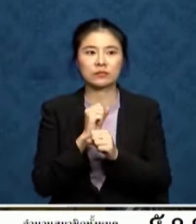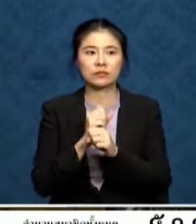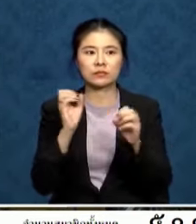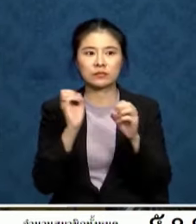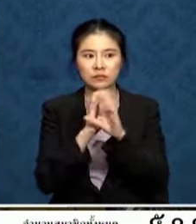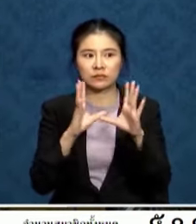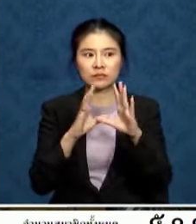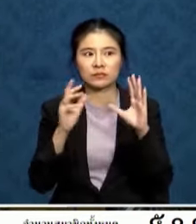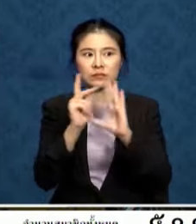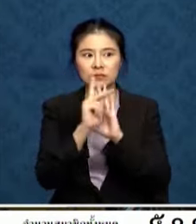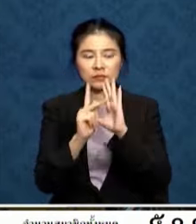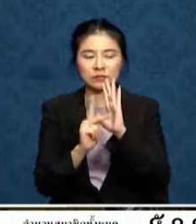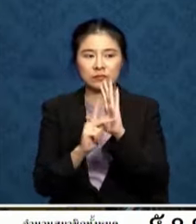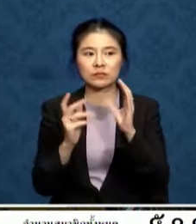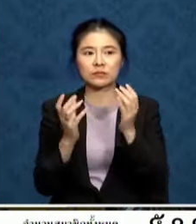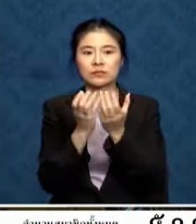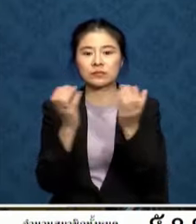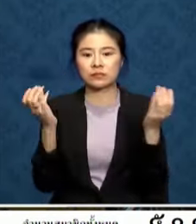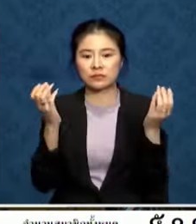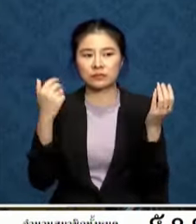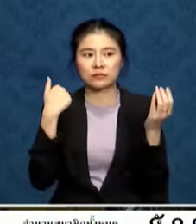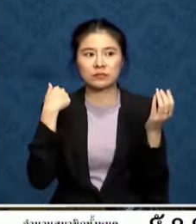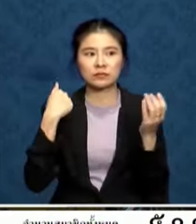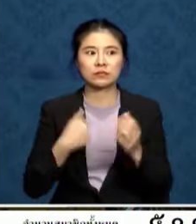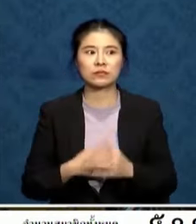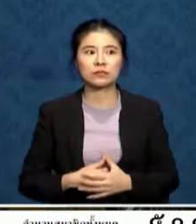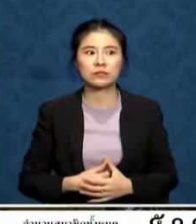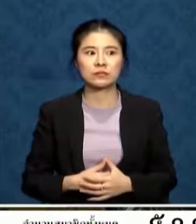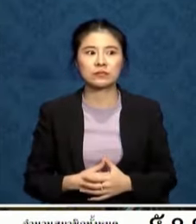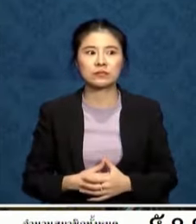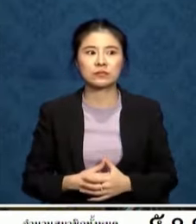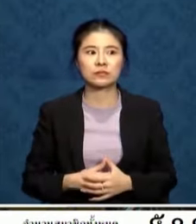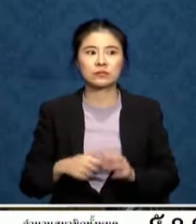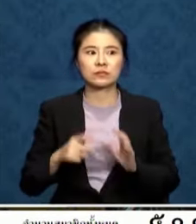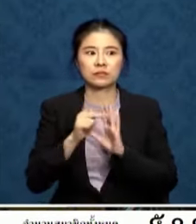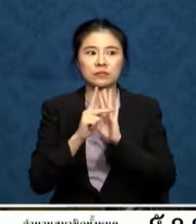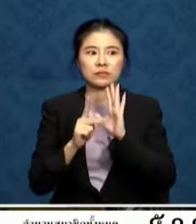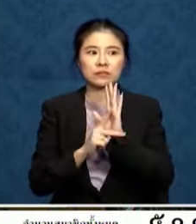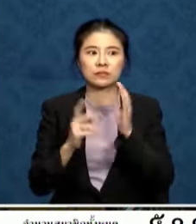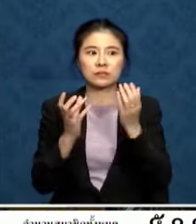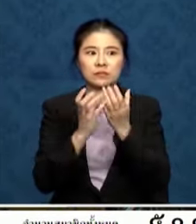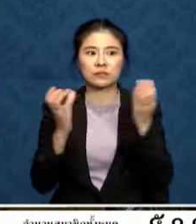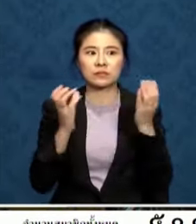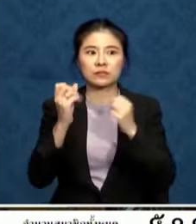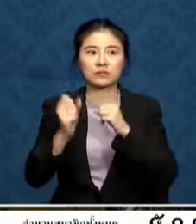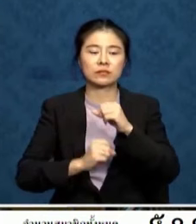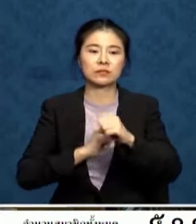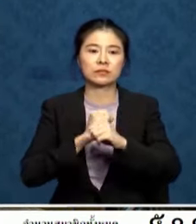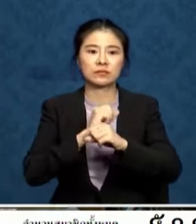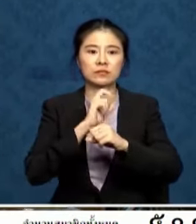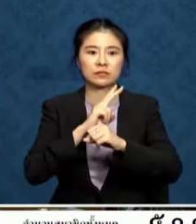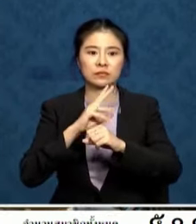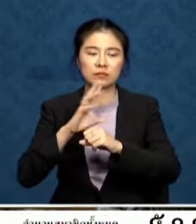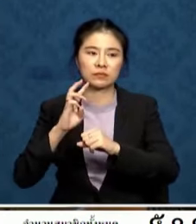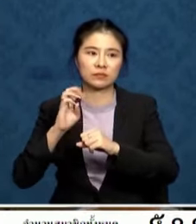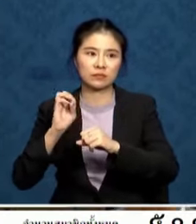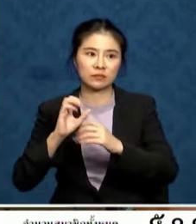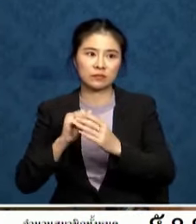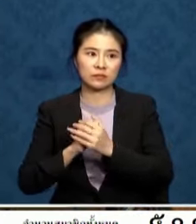หมายรัฐธรรมนูญกฎหมายรัฐธรรมนูญฉบับ60ชอบหรือไม่ชอบแล้วแต่ครับ